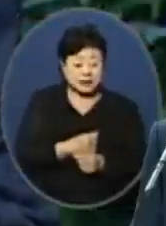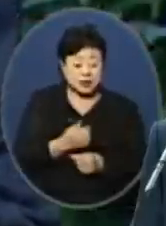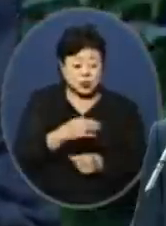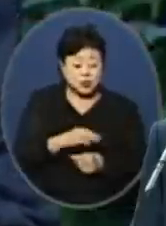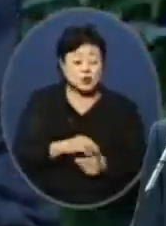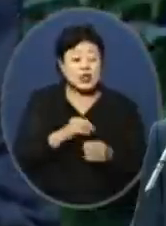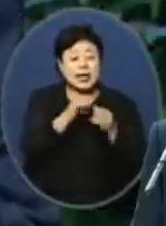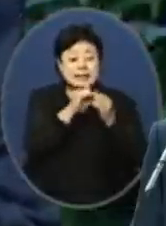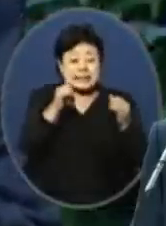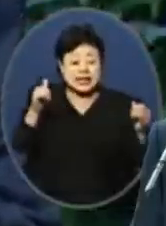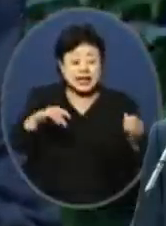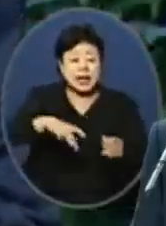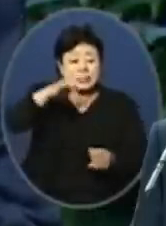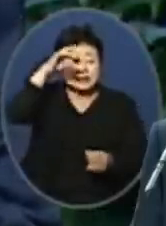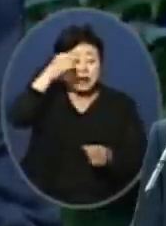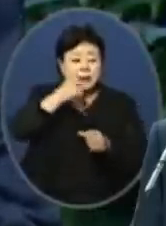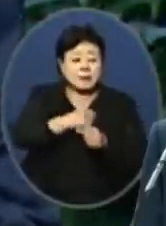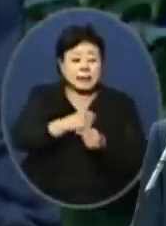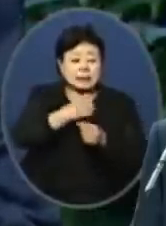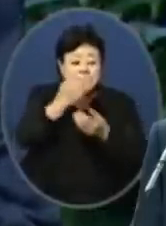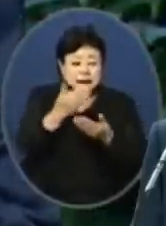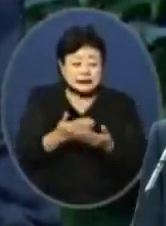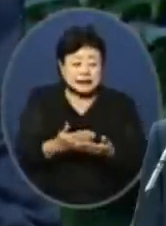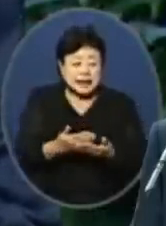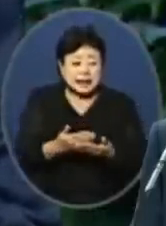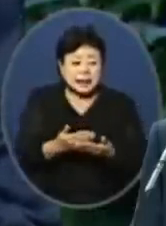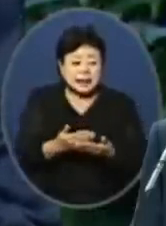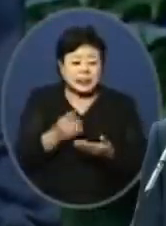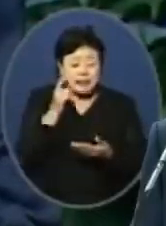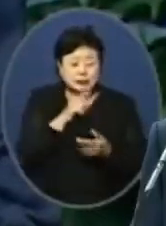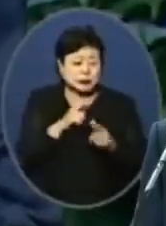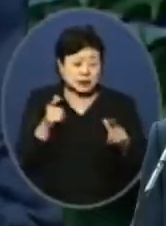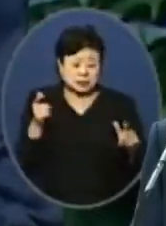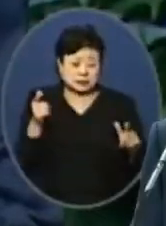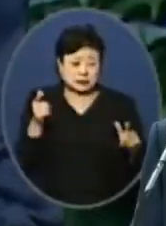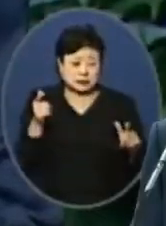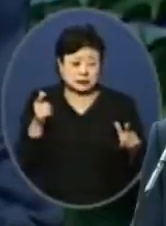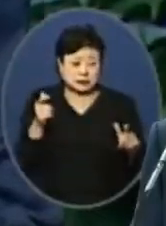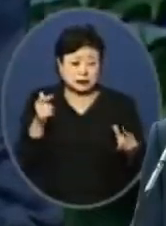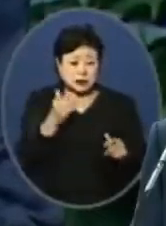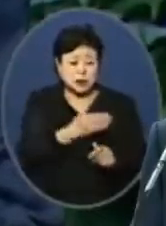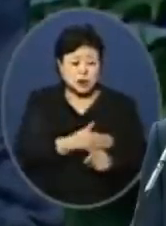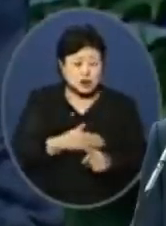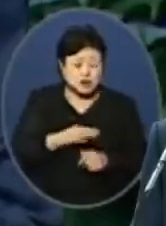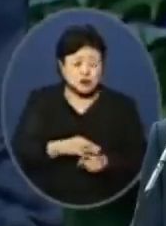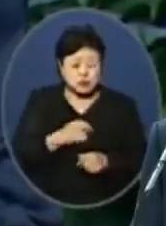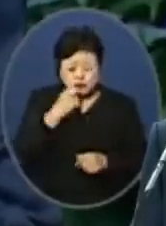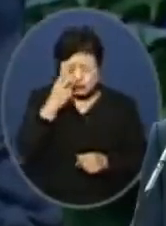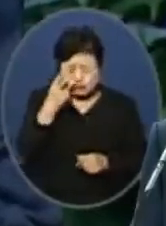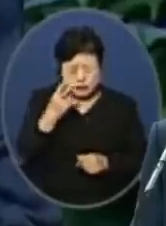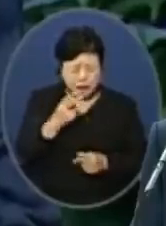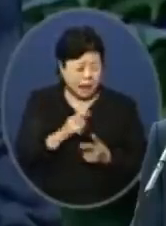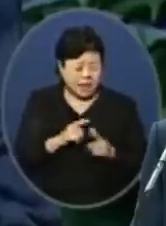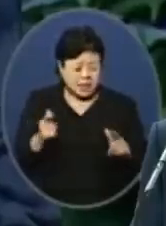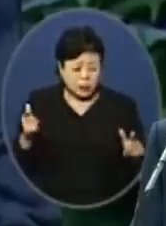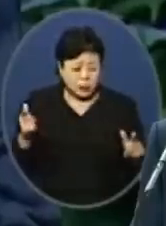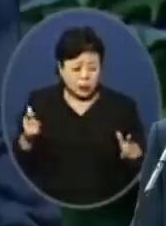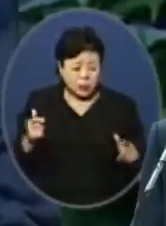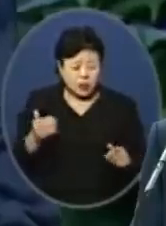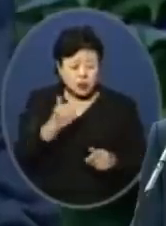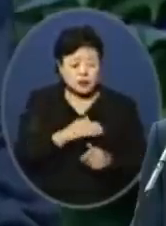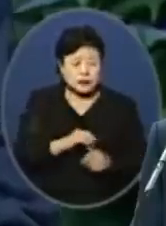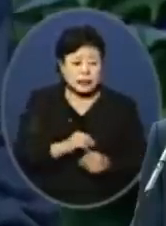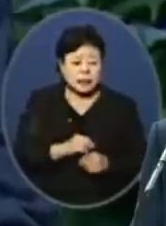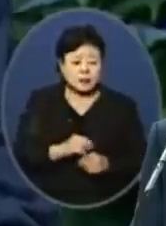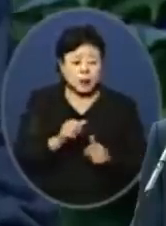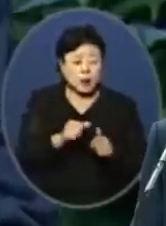육의 사람이 처음 지음을 받았을 때는 이렇게 나쁘지 않았습니다. 육이 부패하지 않았습니다. 육의 사람은 혼과